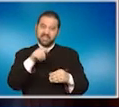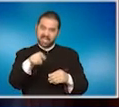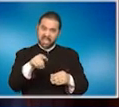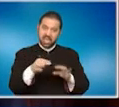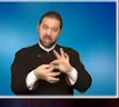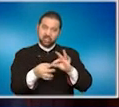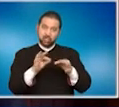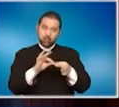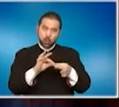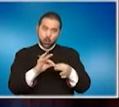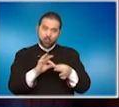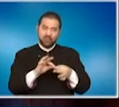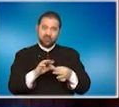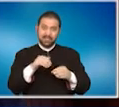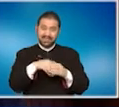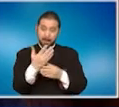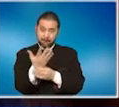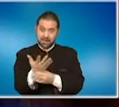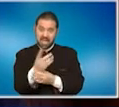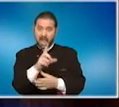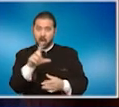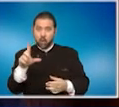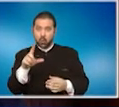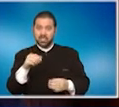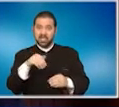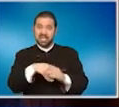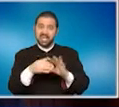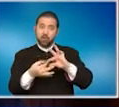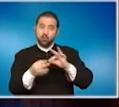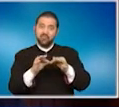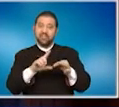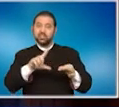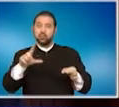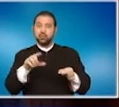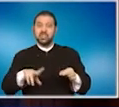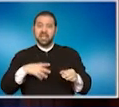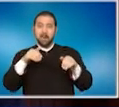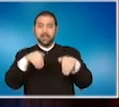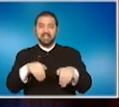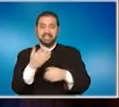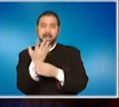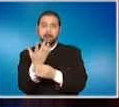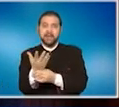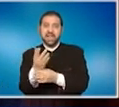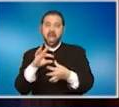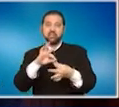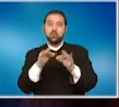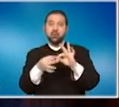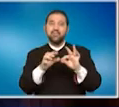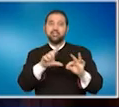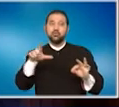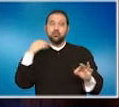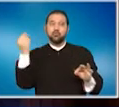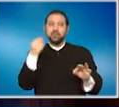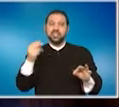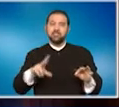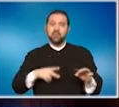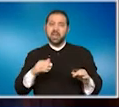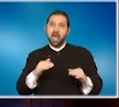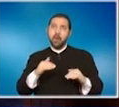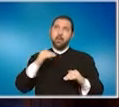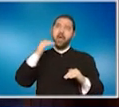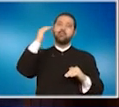cuvântul, în mâna lui. În cuvântul lui era prezentă mâna și cuvântul lui Dumnezeu. Deci era mai